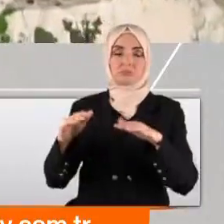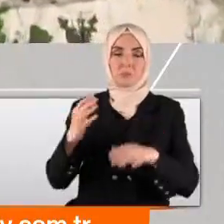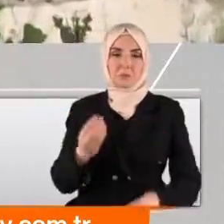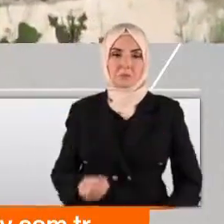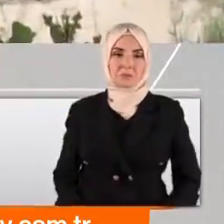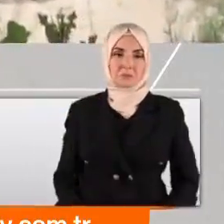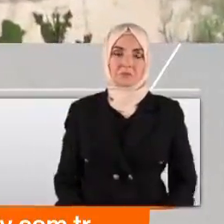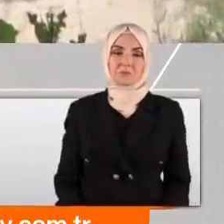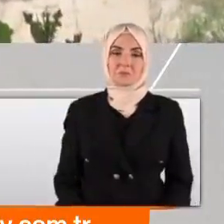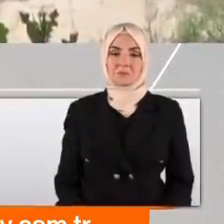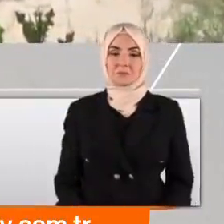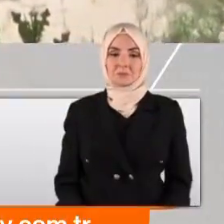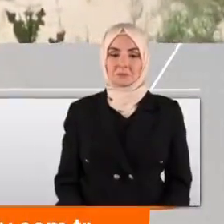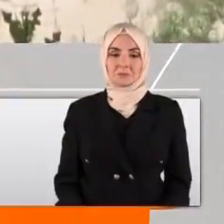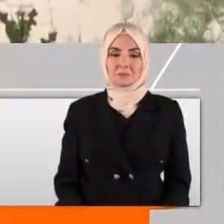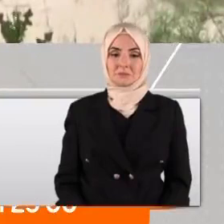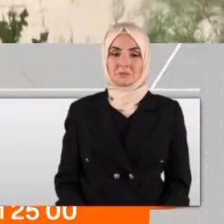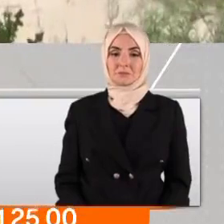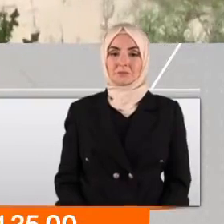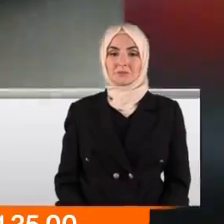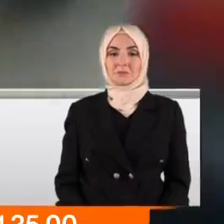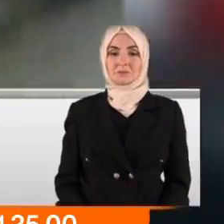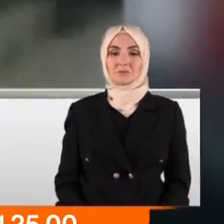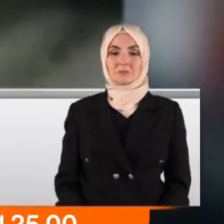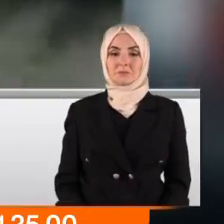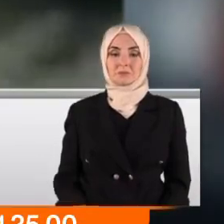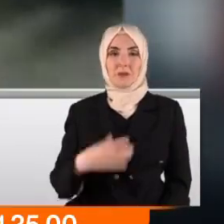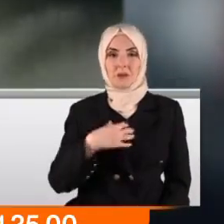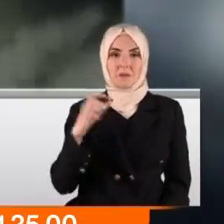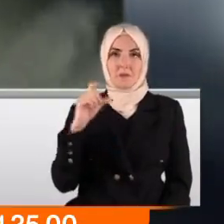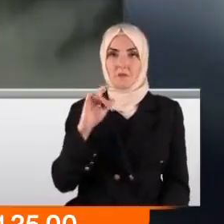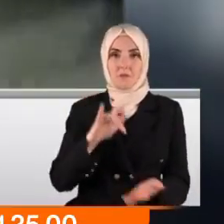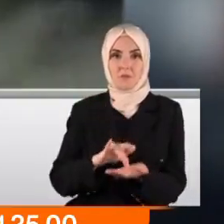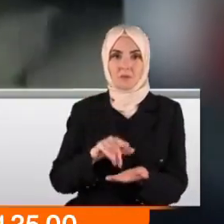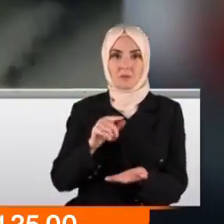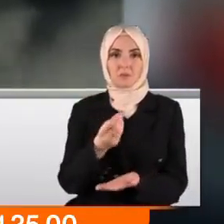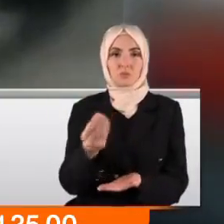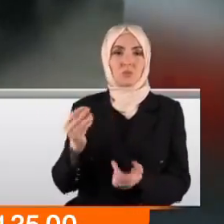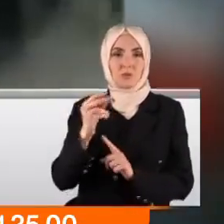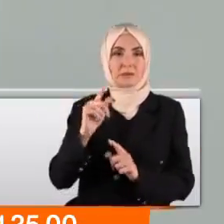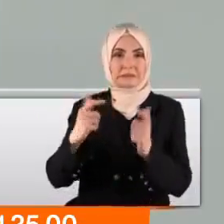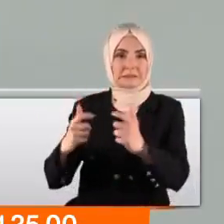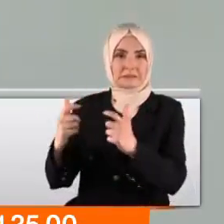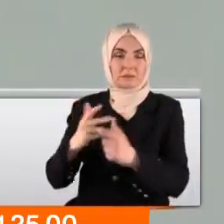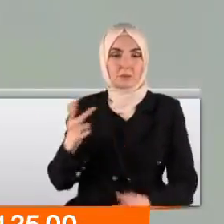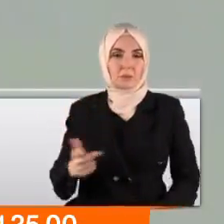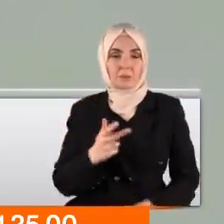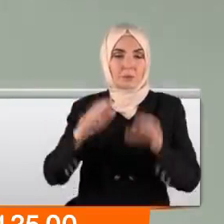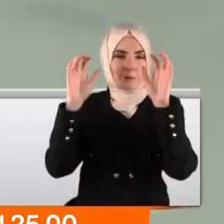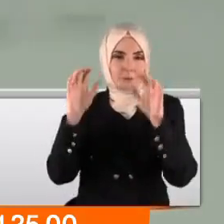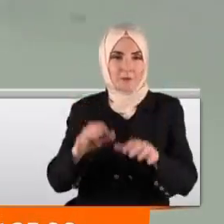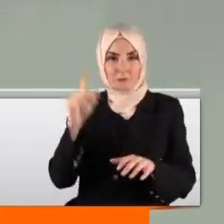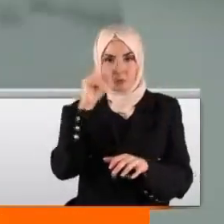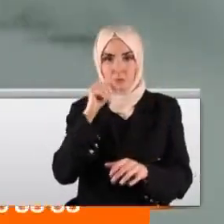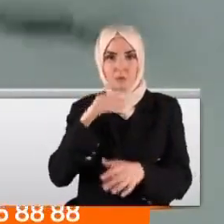Derelerden gelen su her mahsulleri götürdü. Haziran ortasında birçok kente şiddetli yağış sele neden oldu.